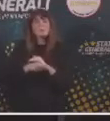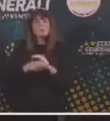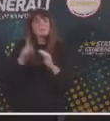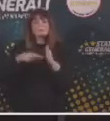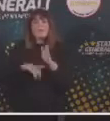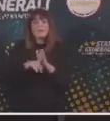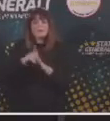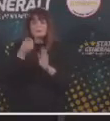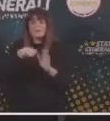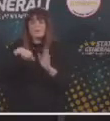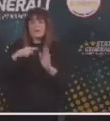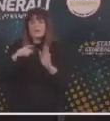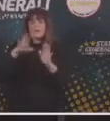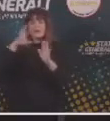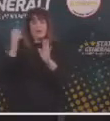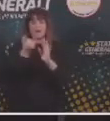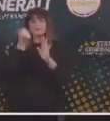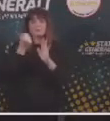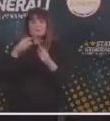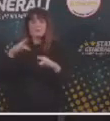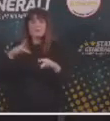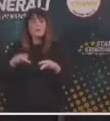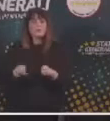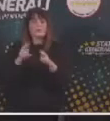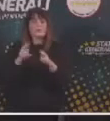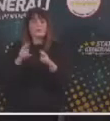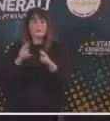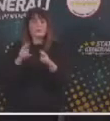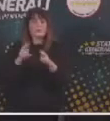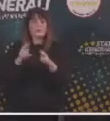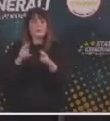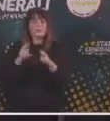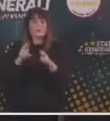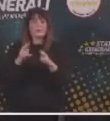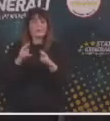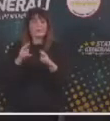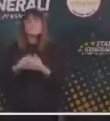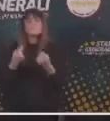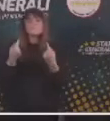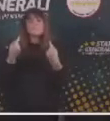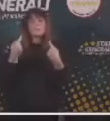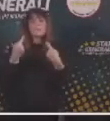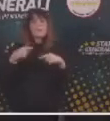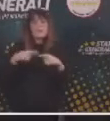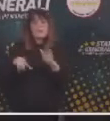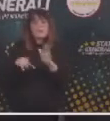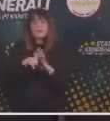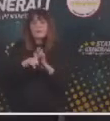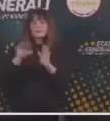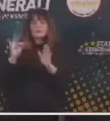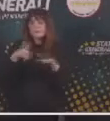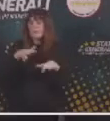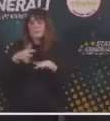taglio dei parlamentari leggi che senza il movimento 5 stelle diciamolo con orgoglio non avrebbero mai